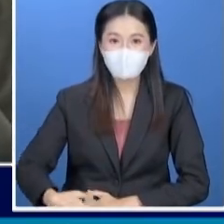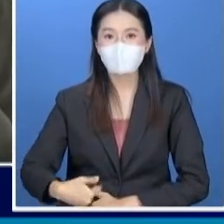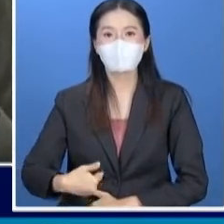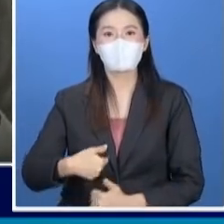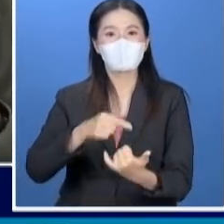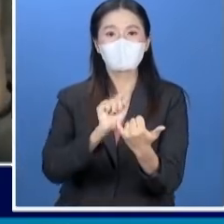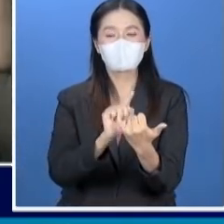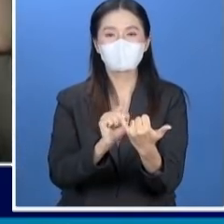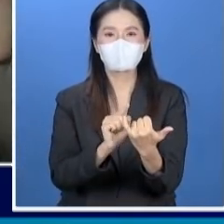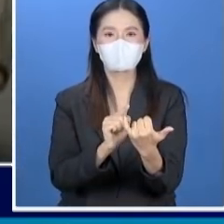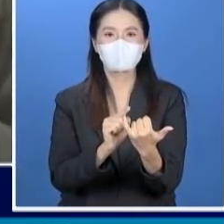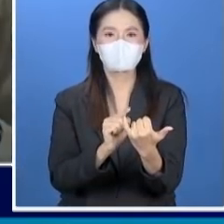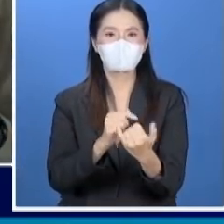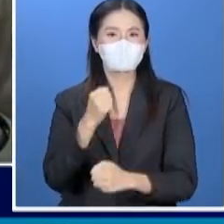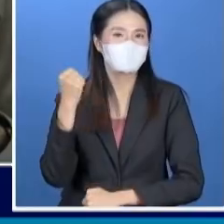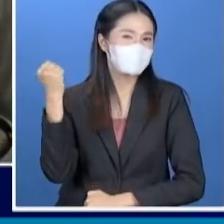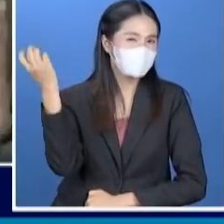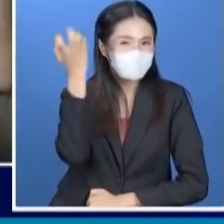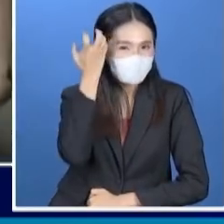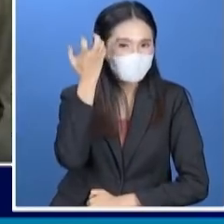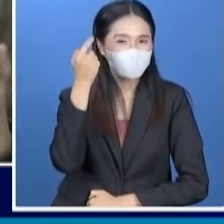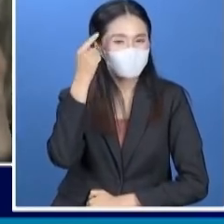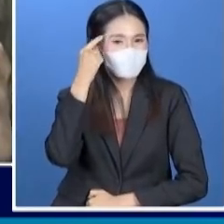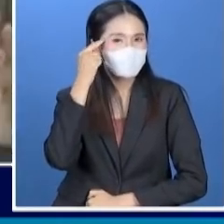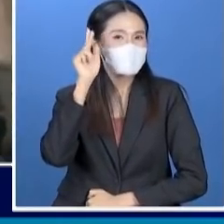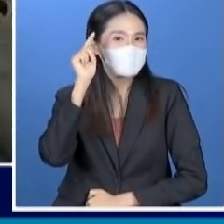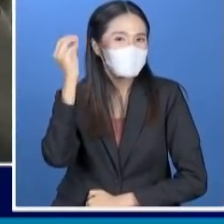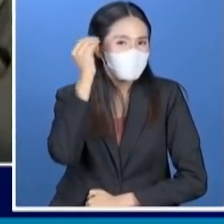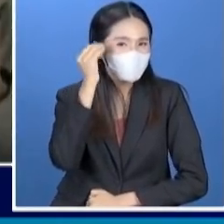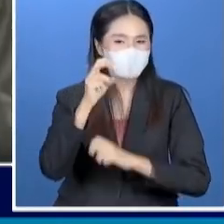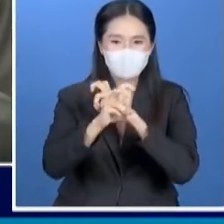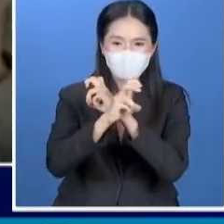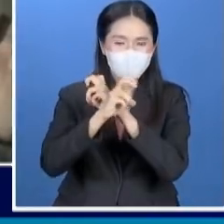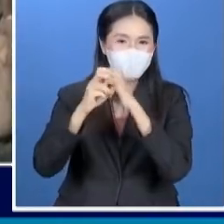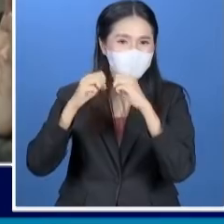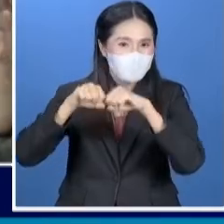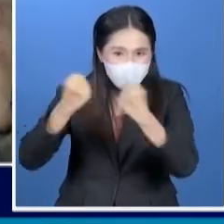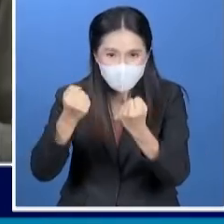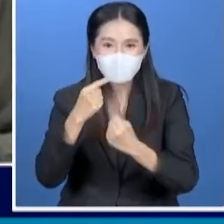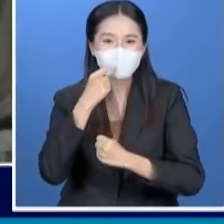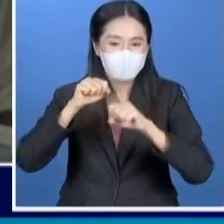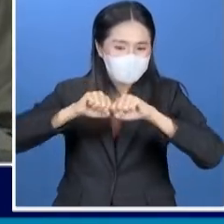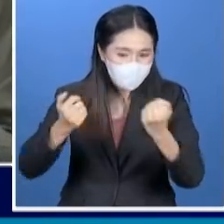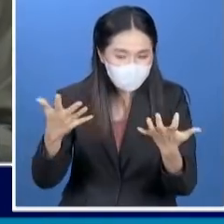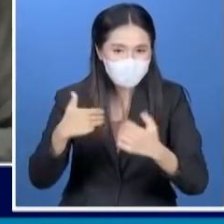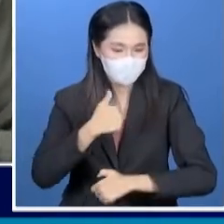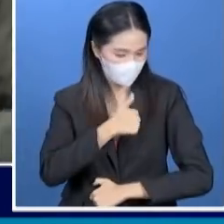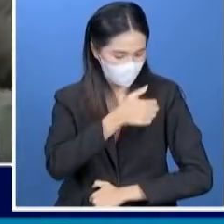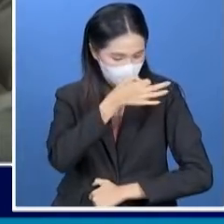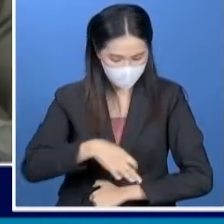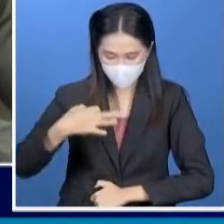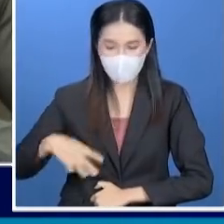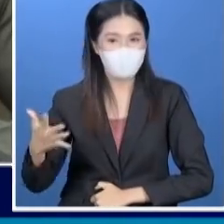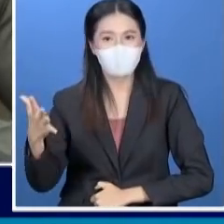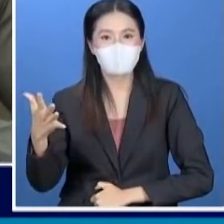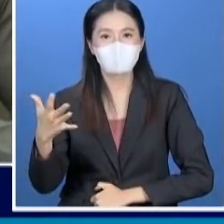มีร่องรอยการถูกกระแทกศีรษะไม่มีรอยฟกช้ำกระดูกไม่มีหักฟันไม่มีหักตามเนื้อตามตัวไม่มีบาดแผลอะไ